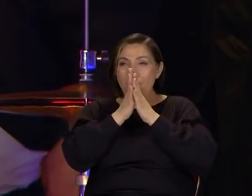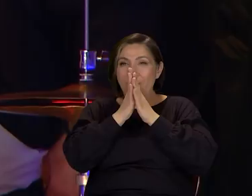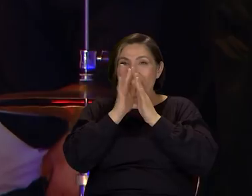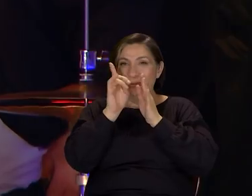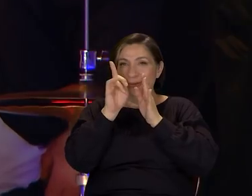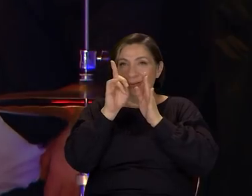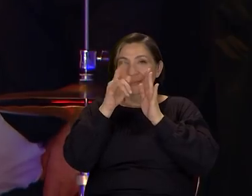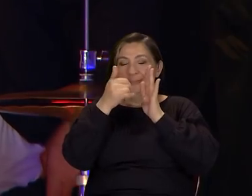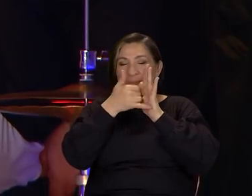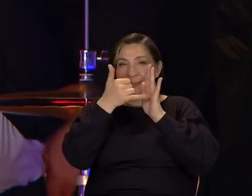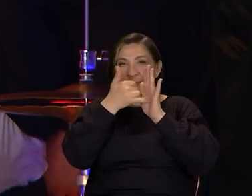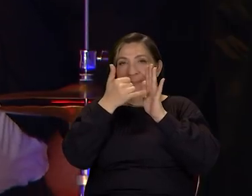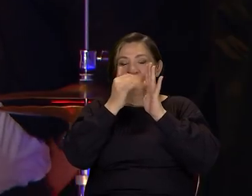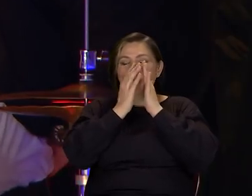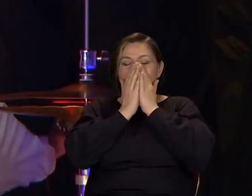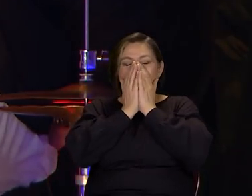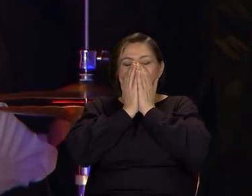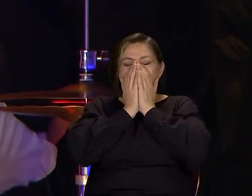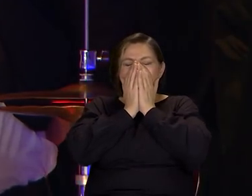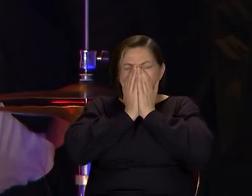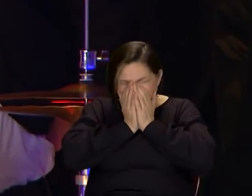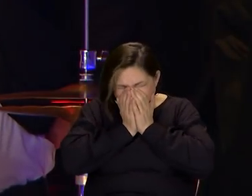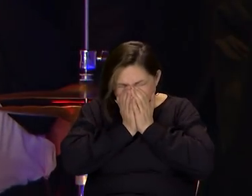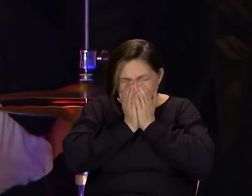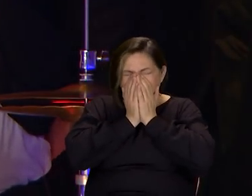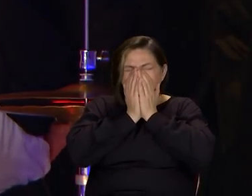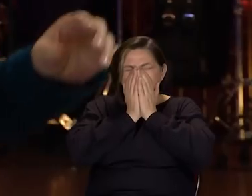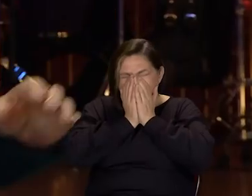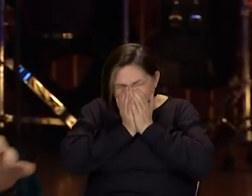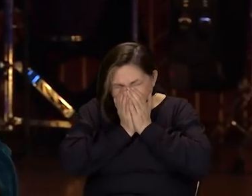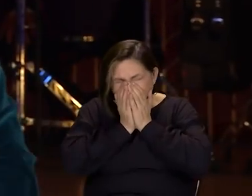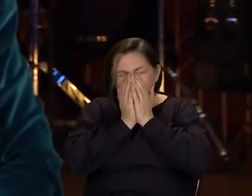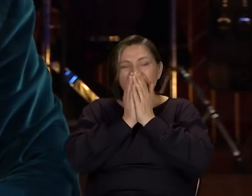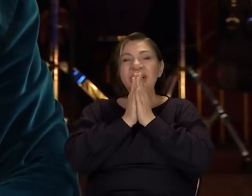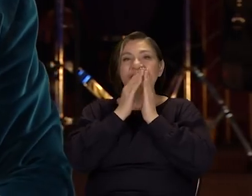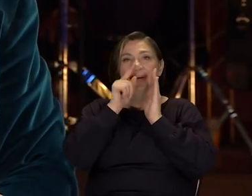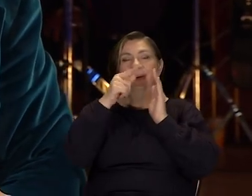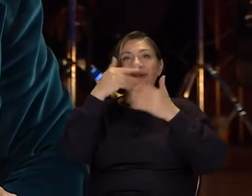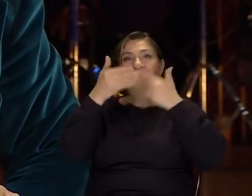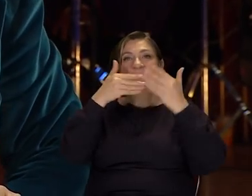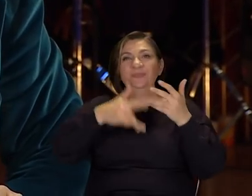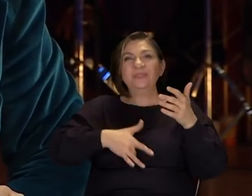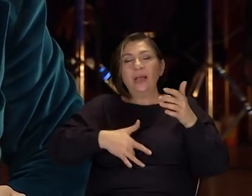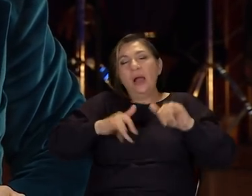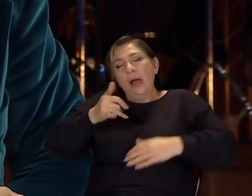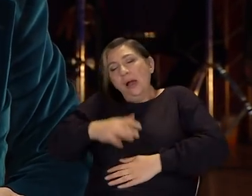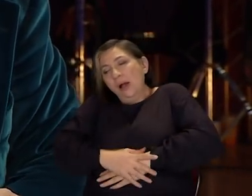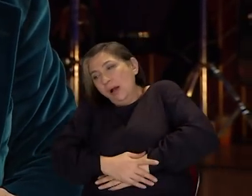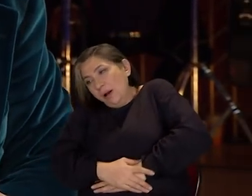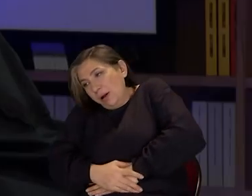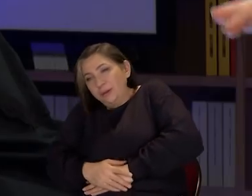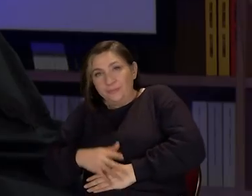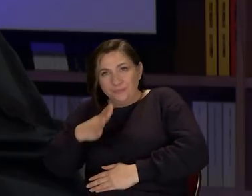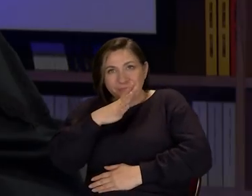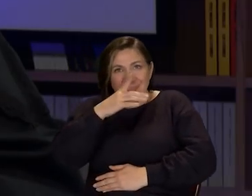dur. Gaziantep, Adana, Mersin mi mi? Gaziantep, Mersin, Adana'da yani hep o bahsedilen mide fesadı geçirmek